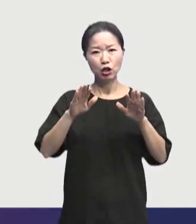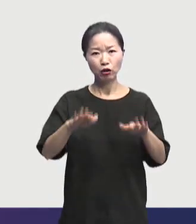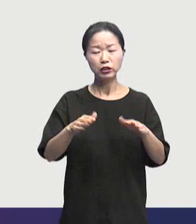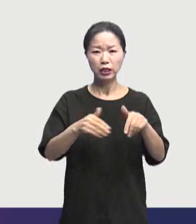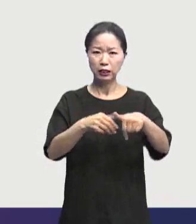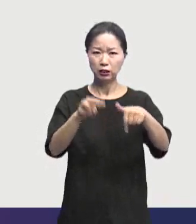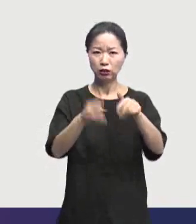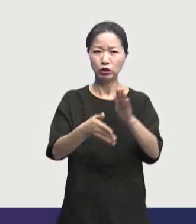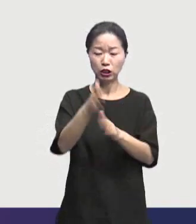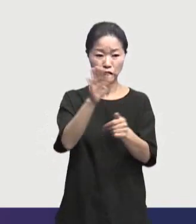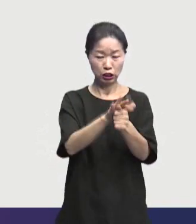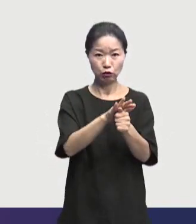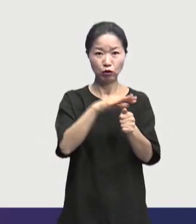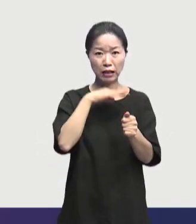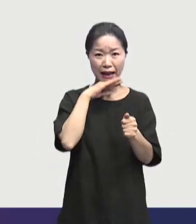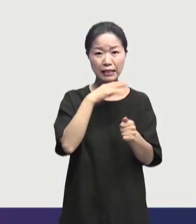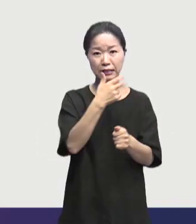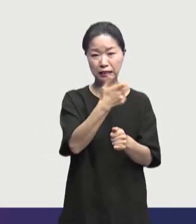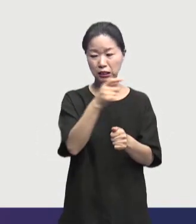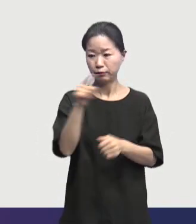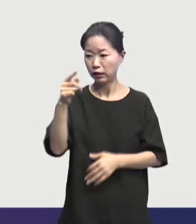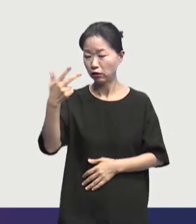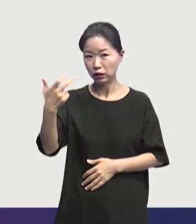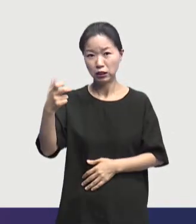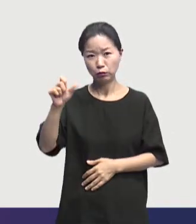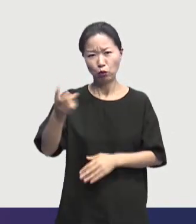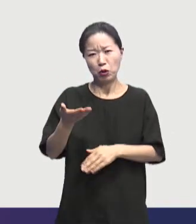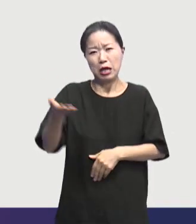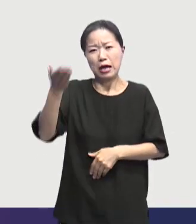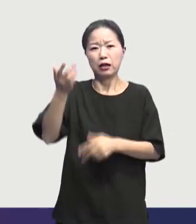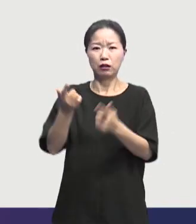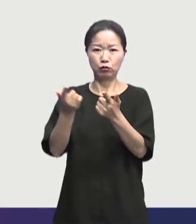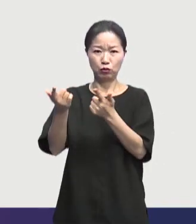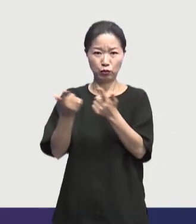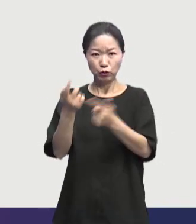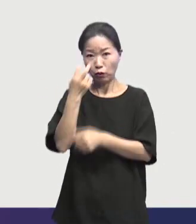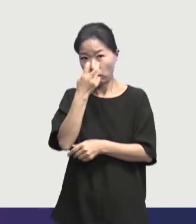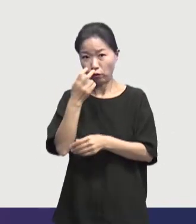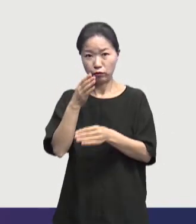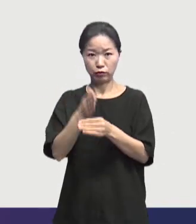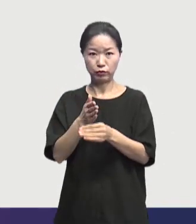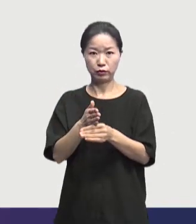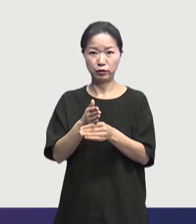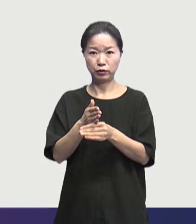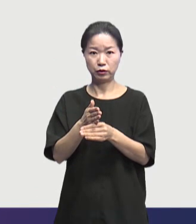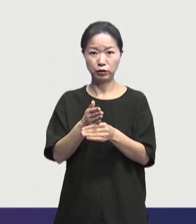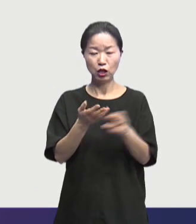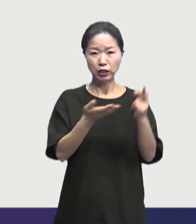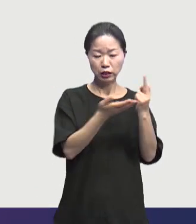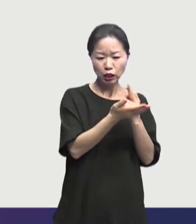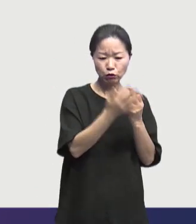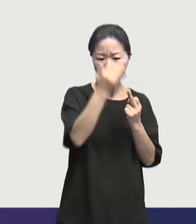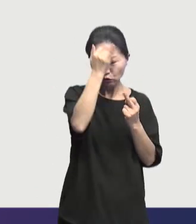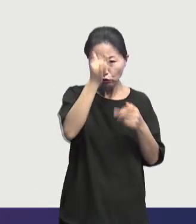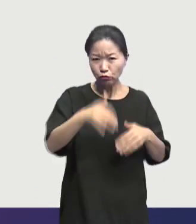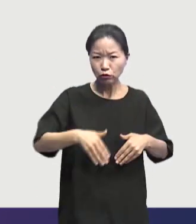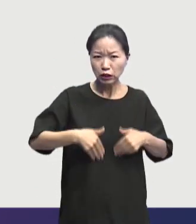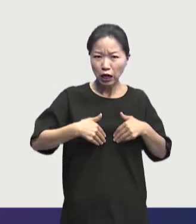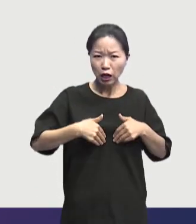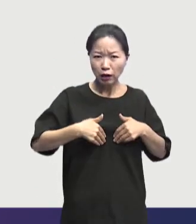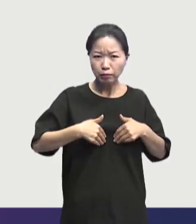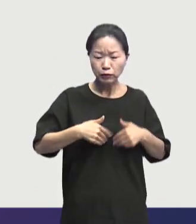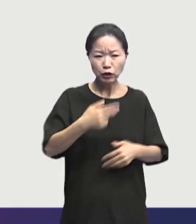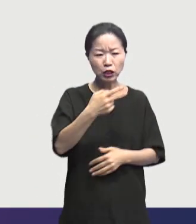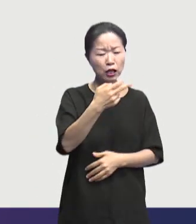시는 지원 연령을 70에서 75세로 상향하는 조정안을 검토하고 있으며 제주와 충남의 경우 각각